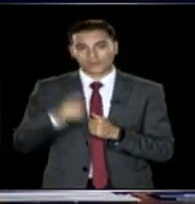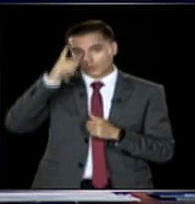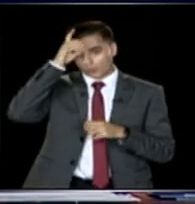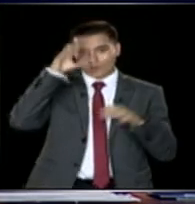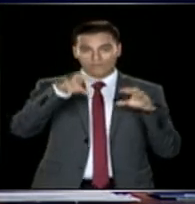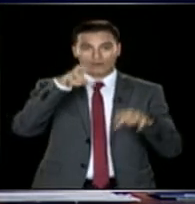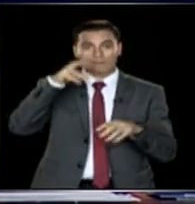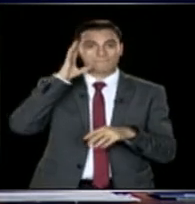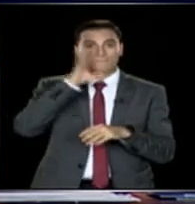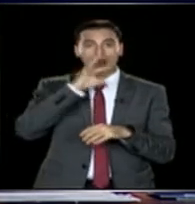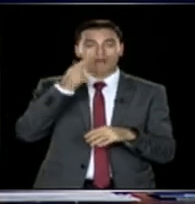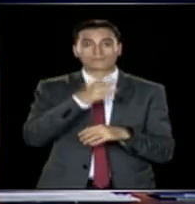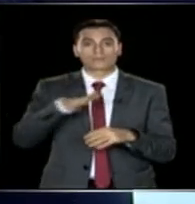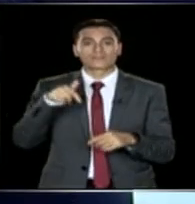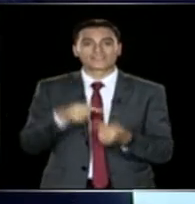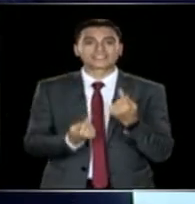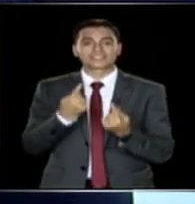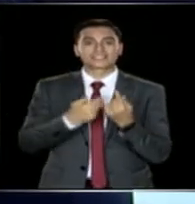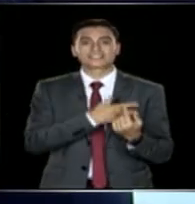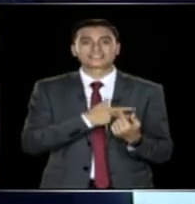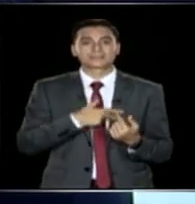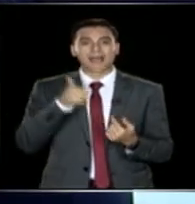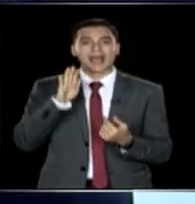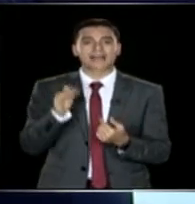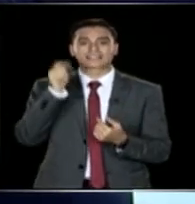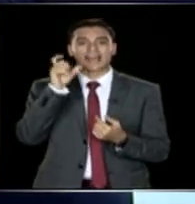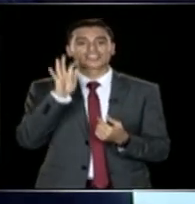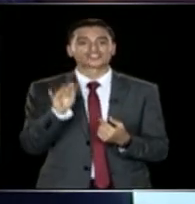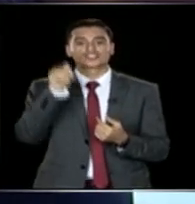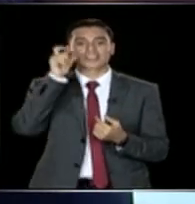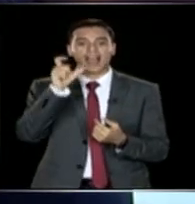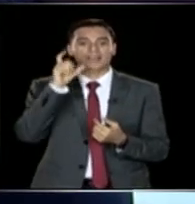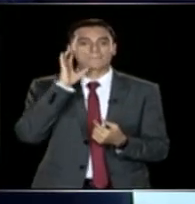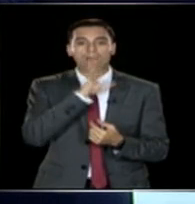جغرافيا، في أي محيط تقع جزيرة أسانشن؟